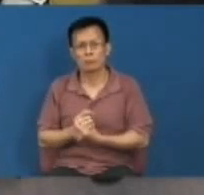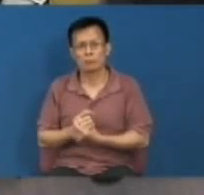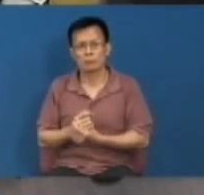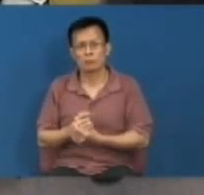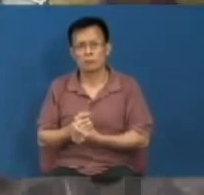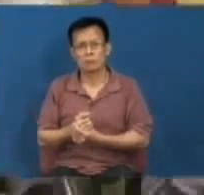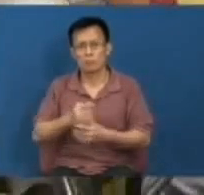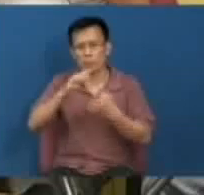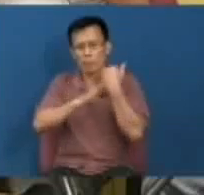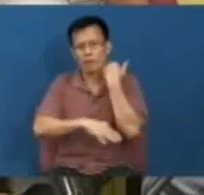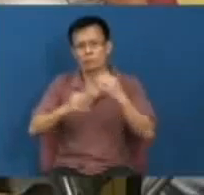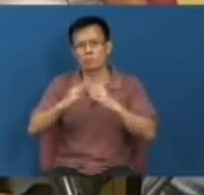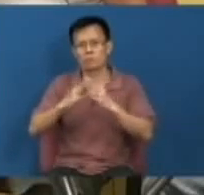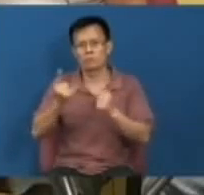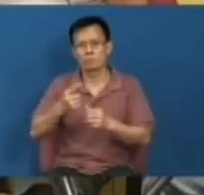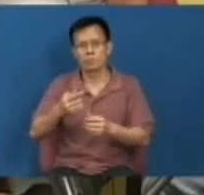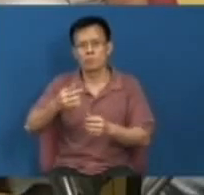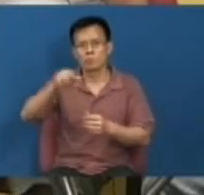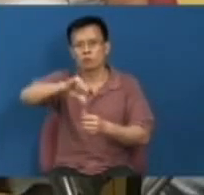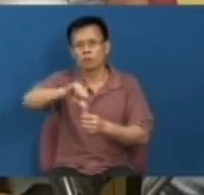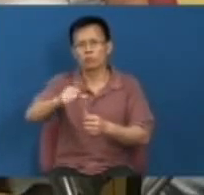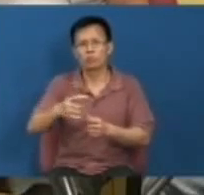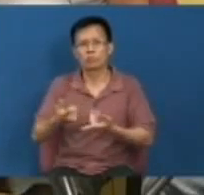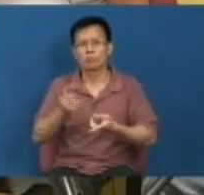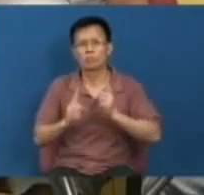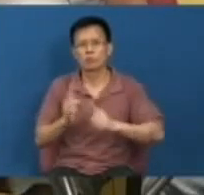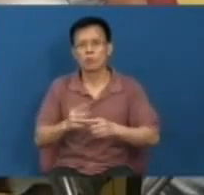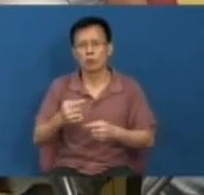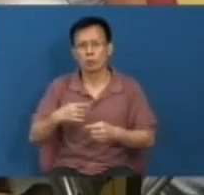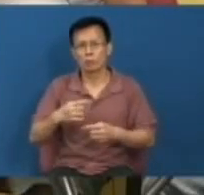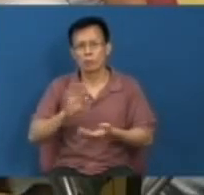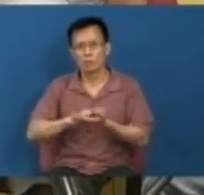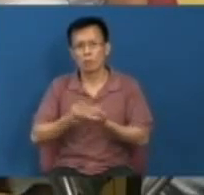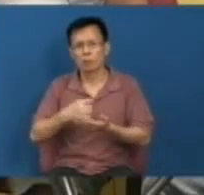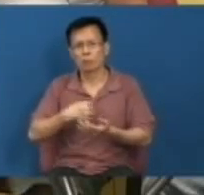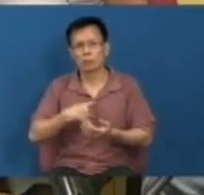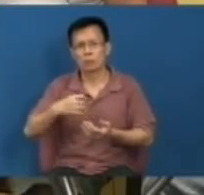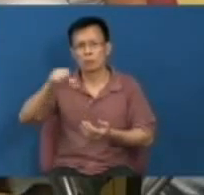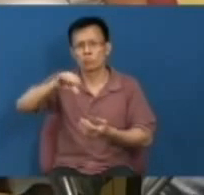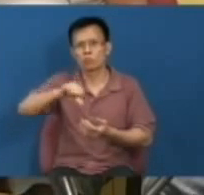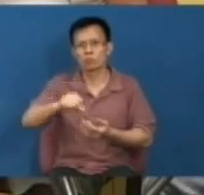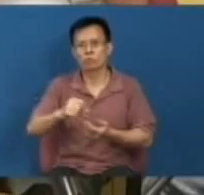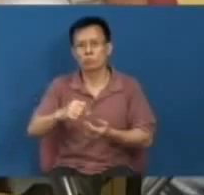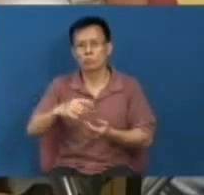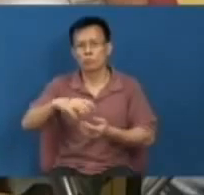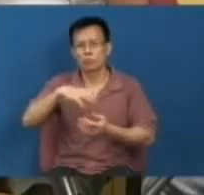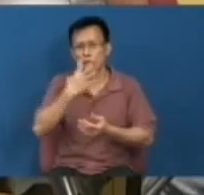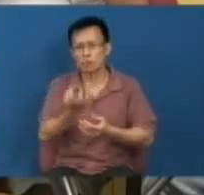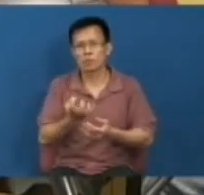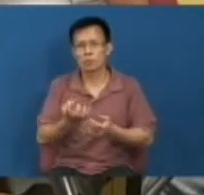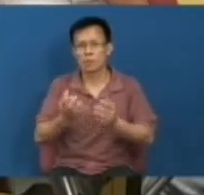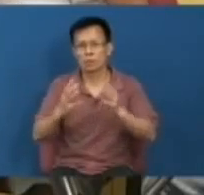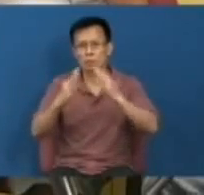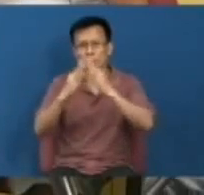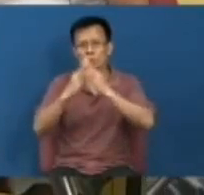喎。佢輸咗佢都冇問題。我哋輸咗好大問題啊！ 就傾家蕩產噶啦，我哋輸咗，我哋亦都冇